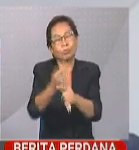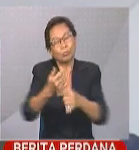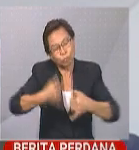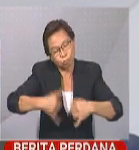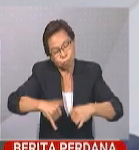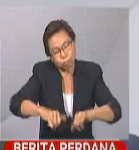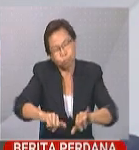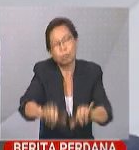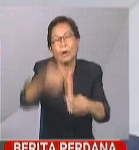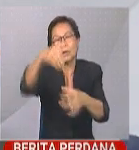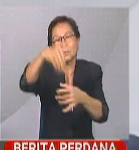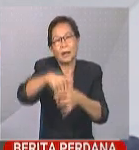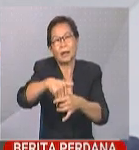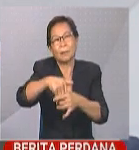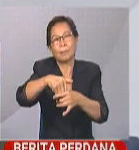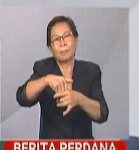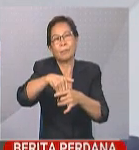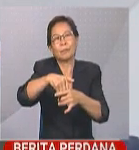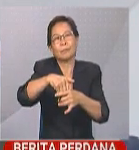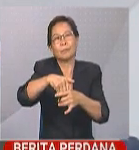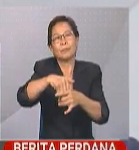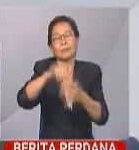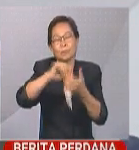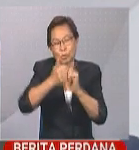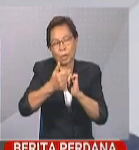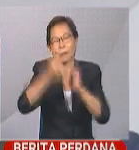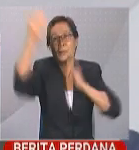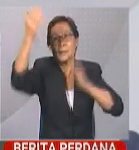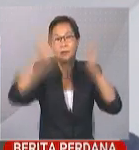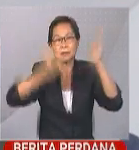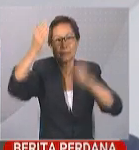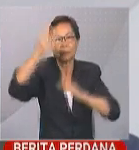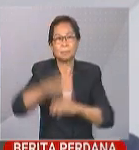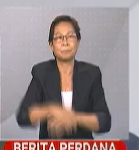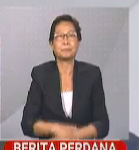didalam Persada sukan terakhir